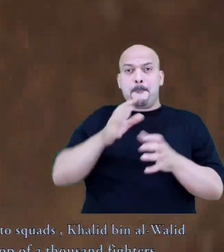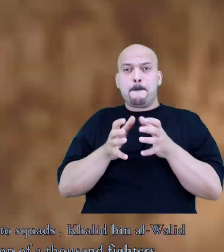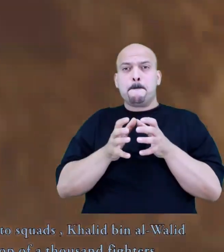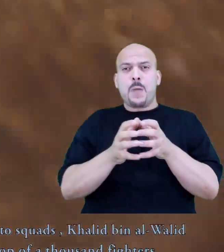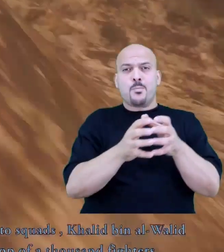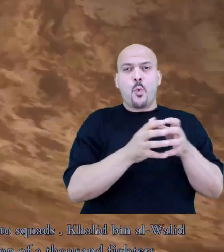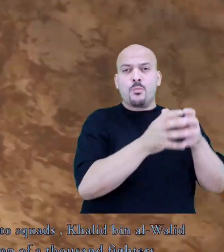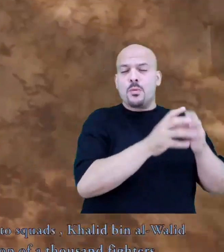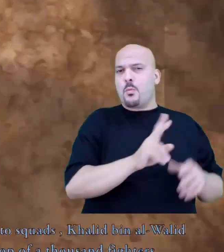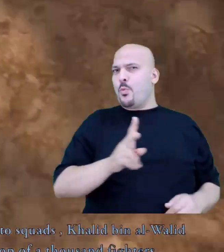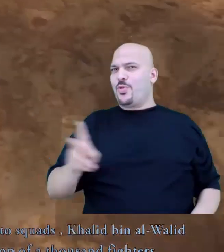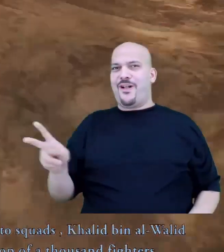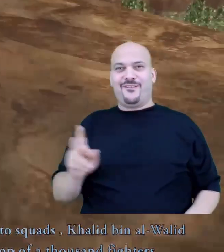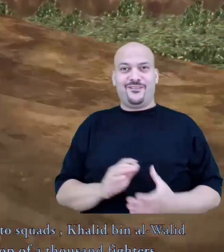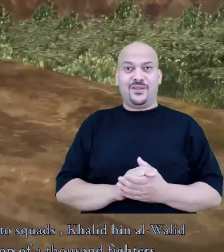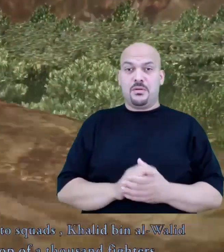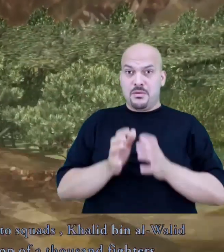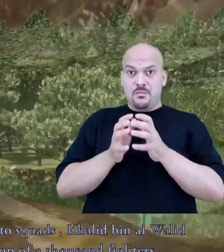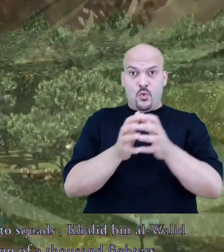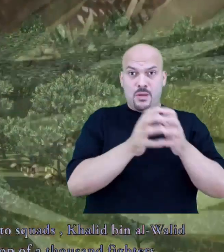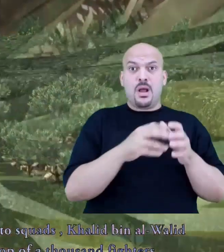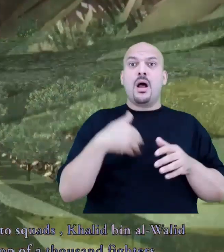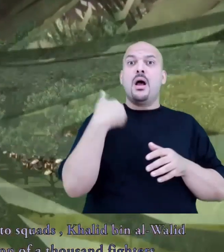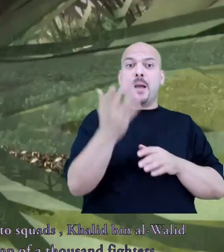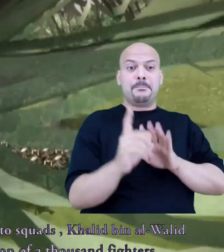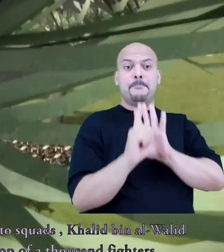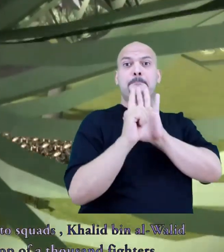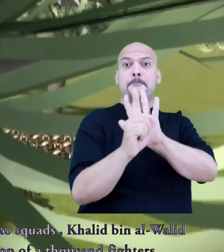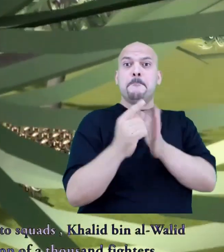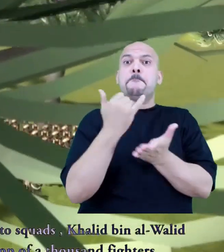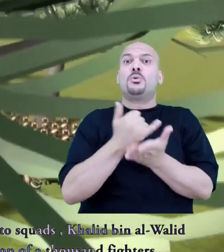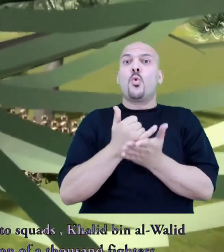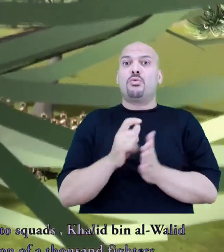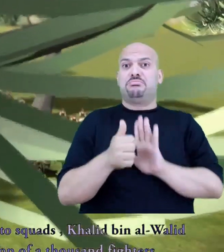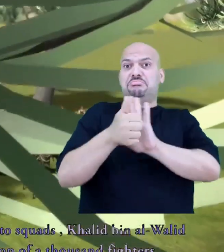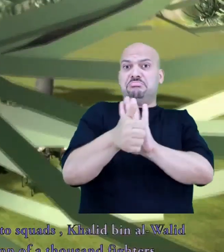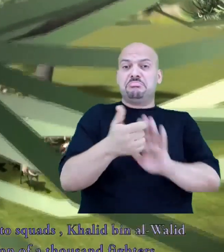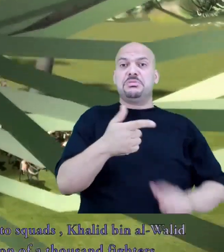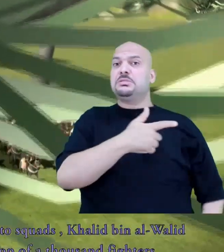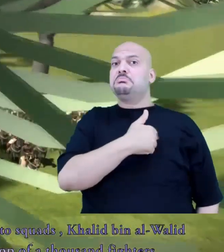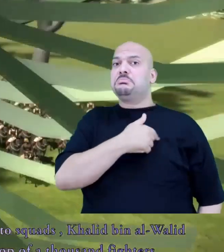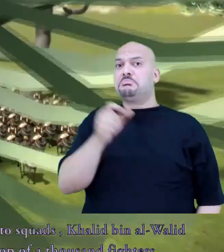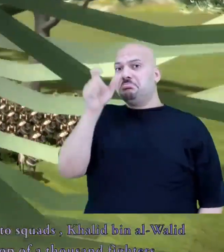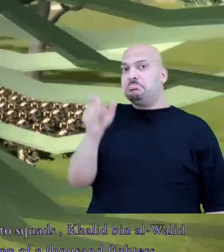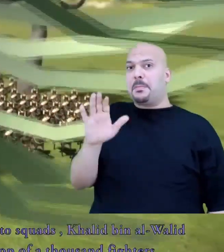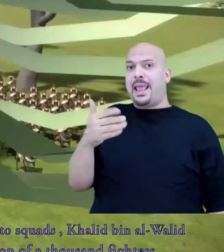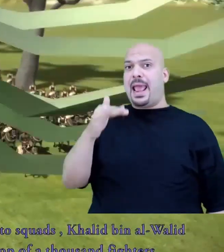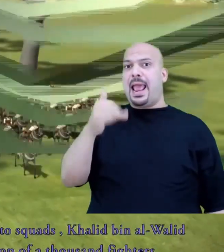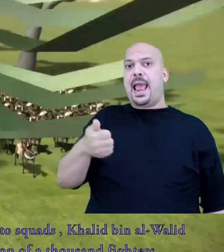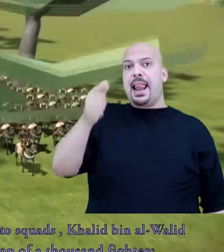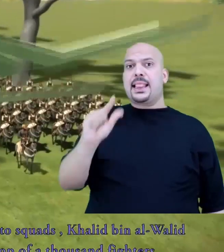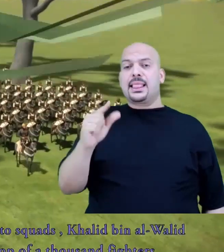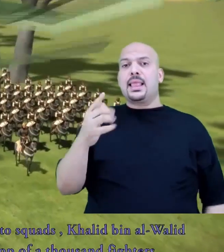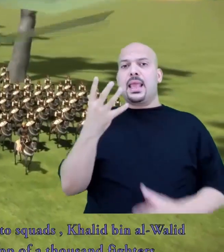إلى مجموعة من الفرق، في مقدمتهم خالد بن الوليد